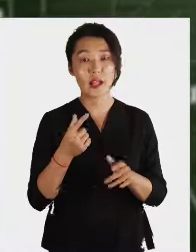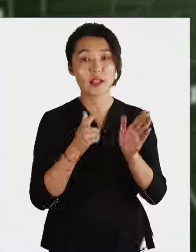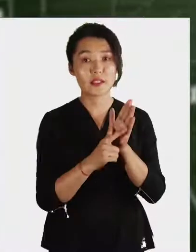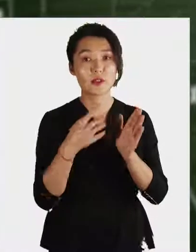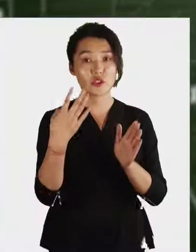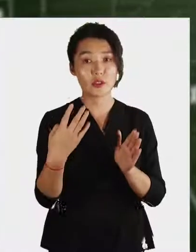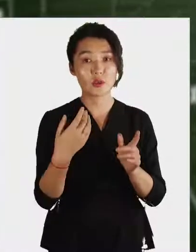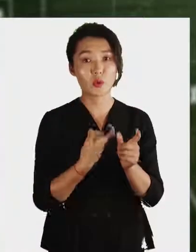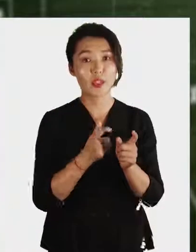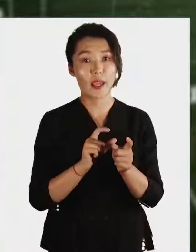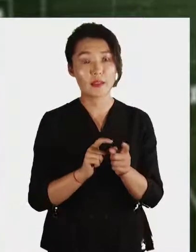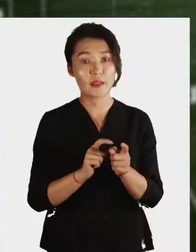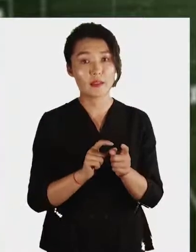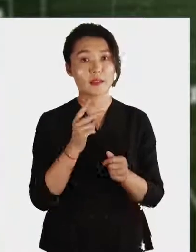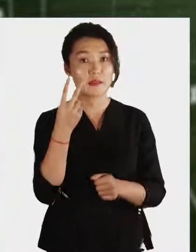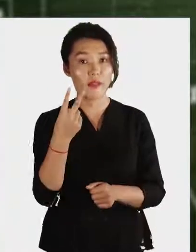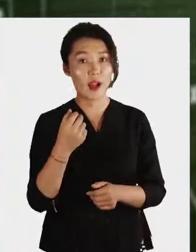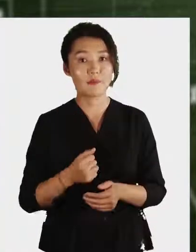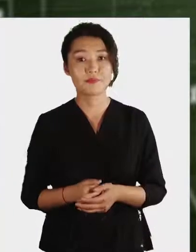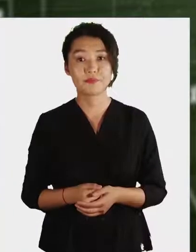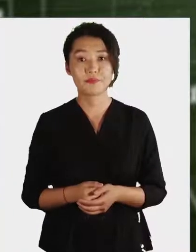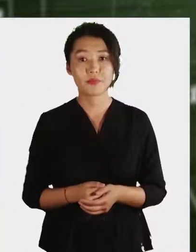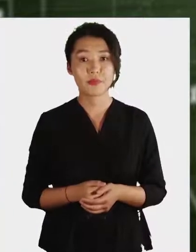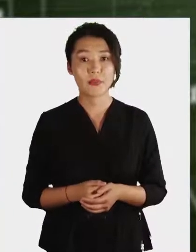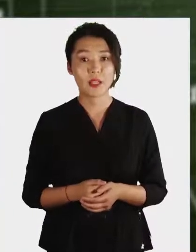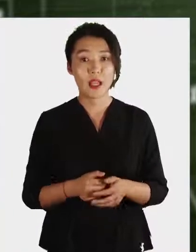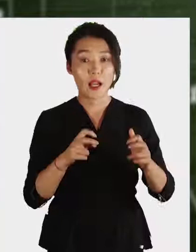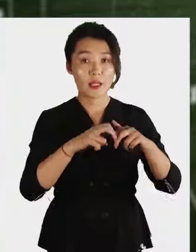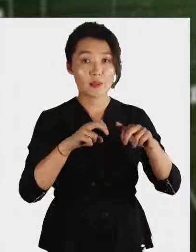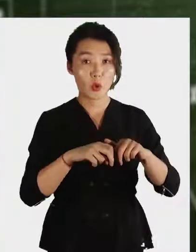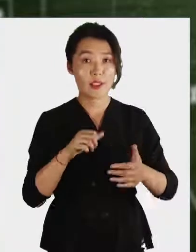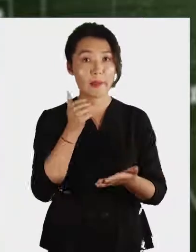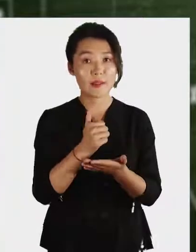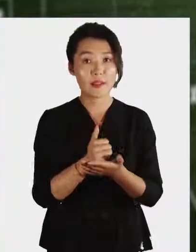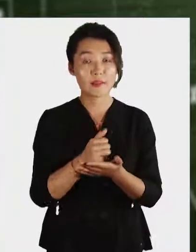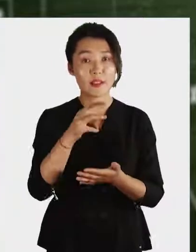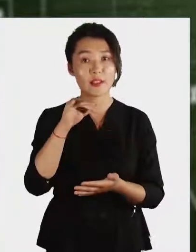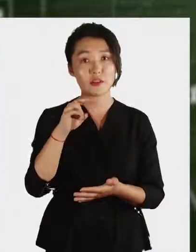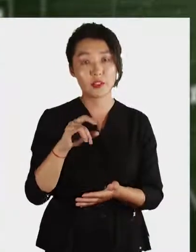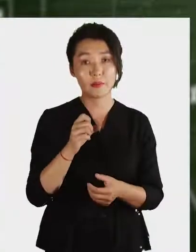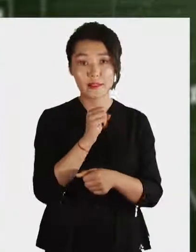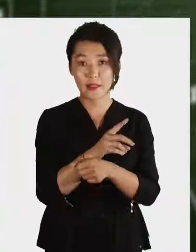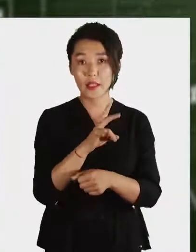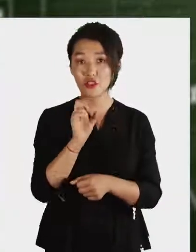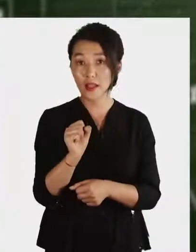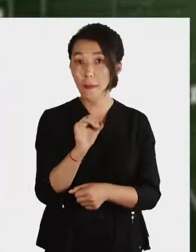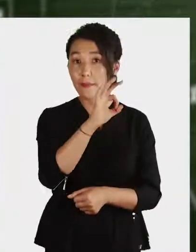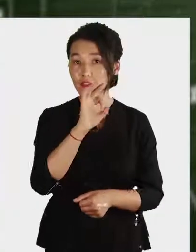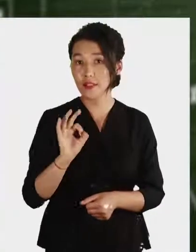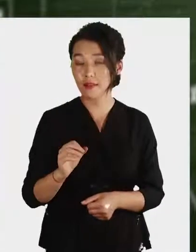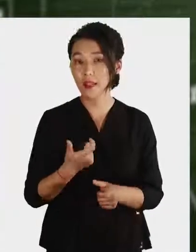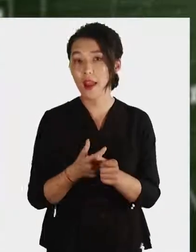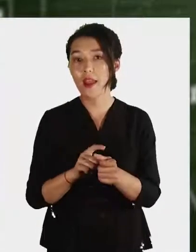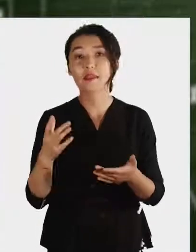0,74, это будет 2. Рассмотрим с вами, ребята, основные типы задач на проценты.